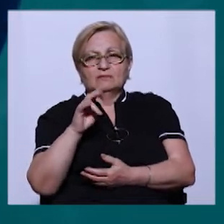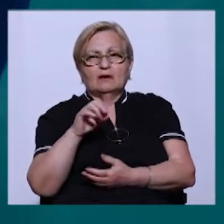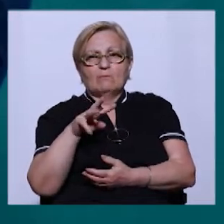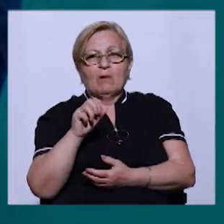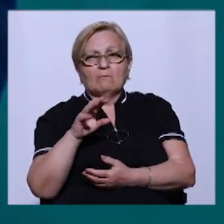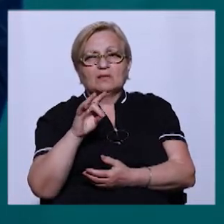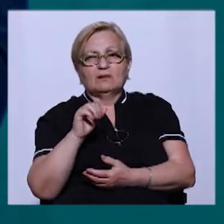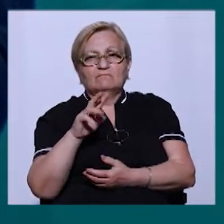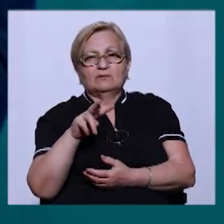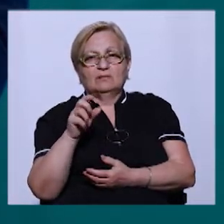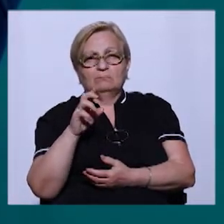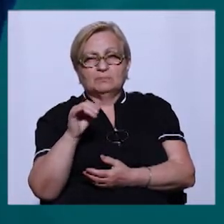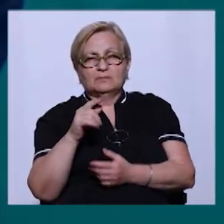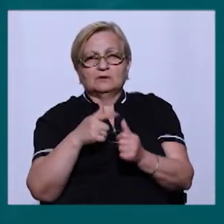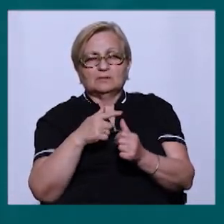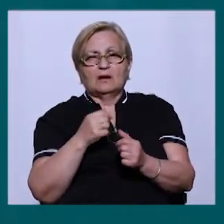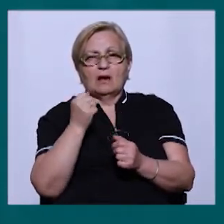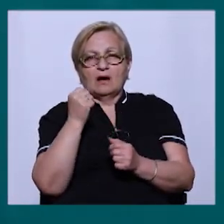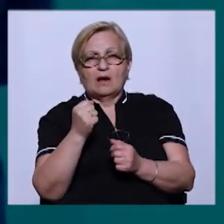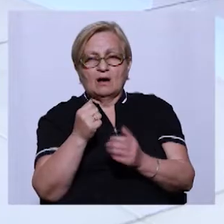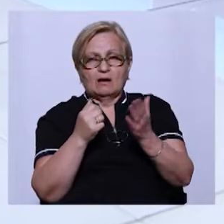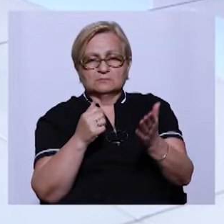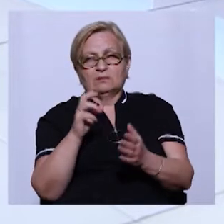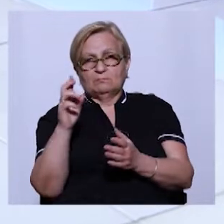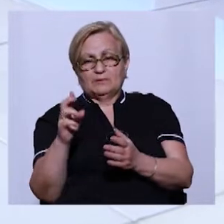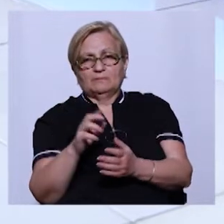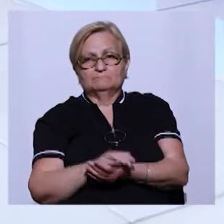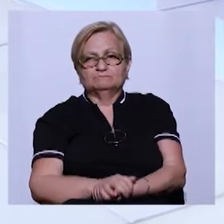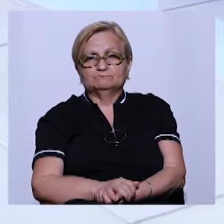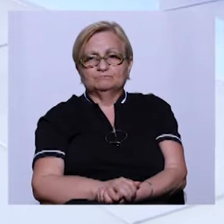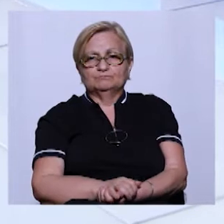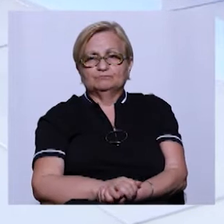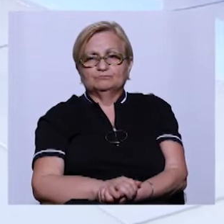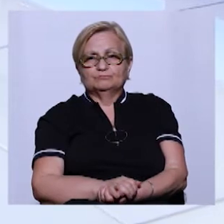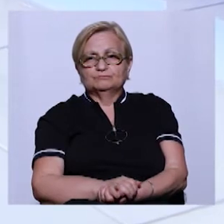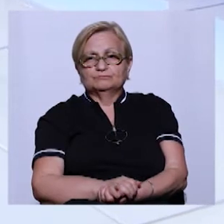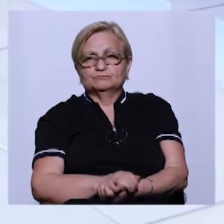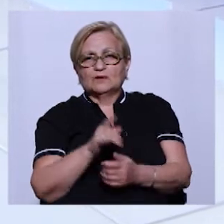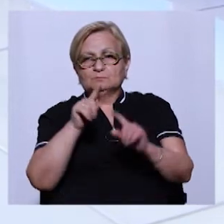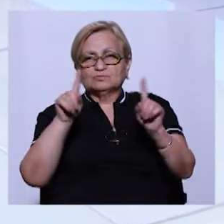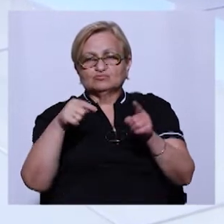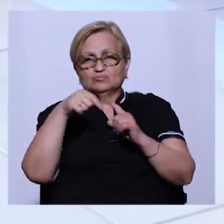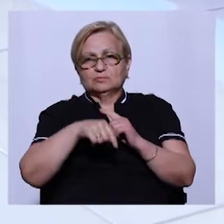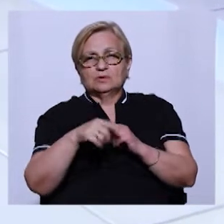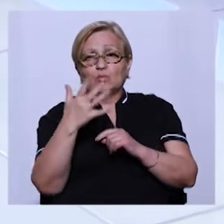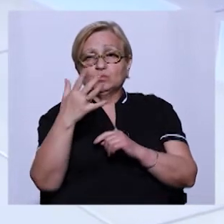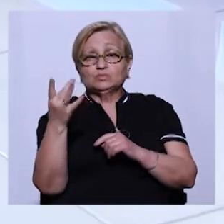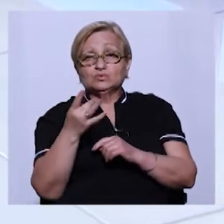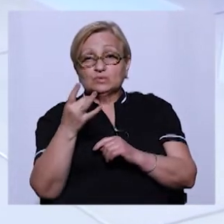ა და მეორე თანამამრავლი წერია ბრჩხილში b + c არის მაშ ეს რა არის ბატონო ჩემო 5